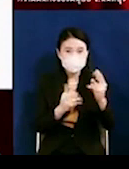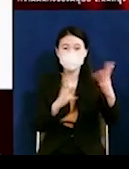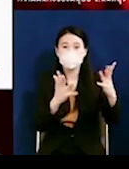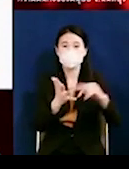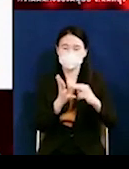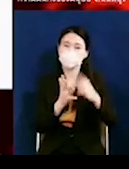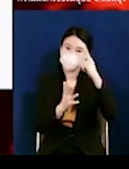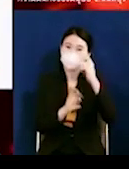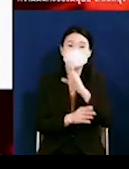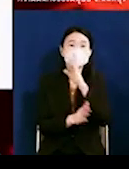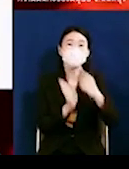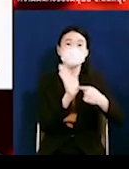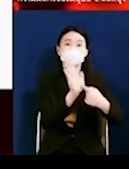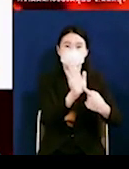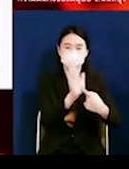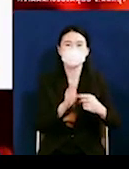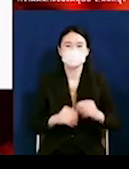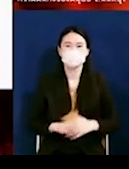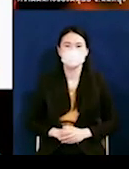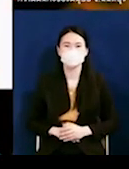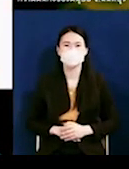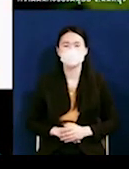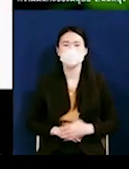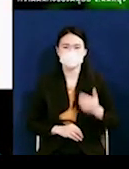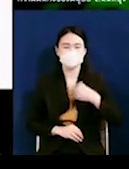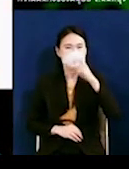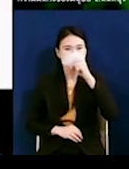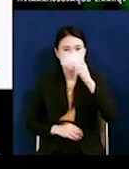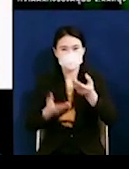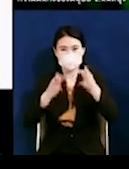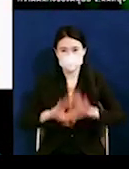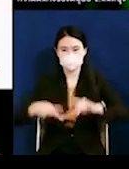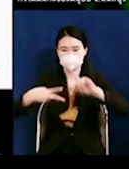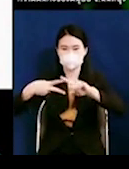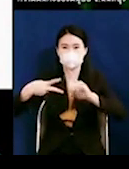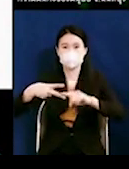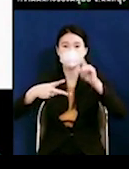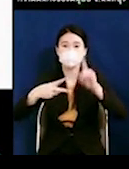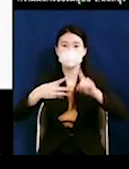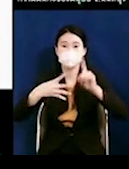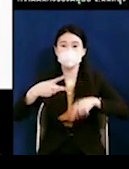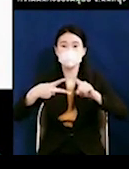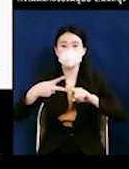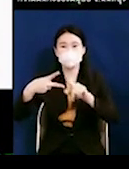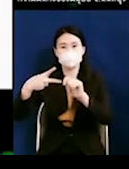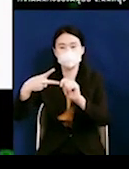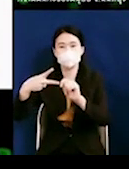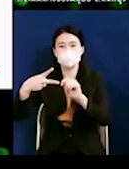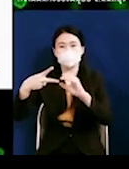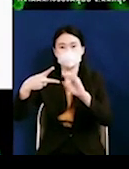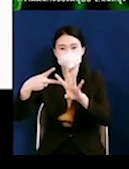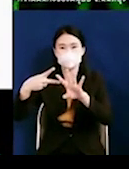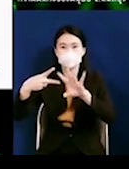ครับ เราก็ดักด้วยการตรวจอีก2ตัวนะท่านจะเห็นบรรสองบรรทัดสุดท้าย T478K กับ